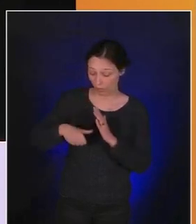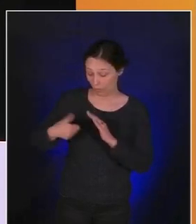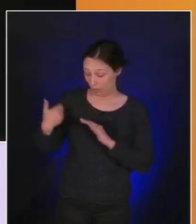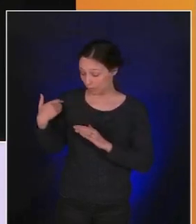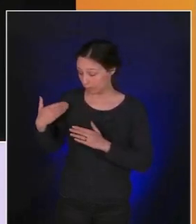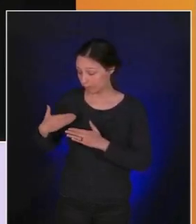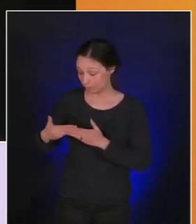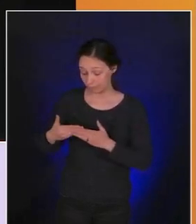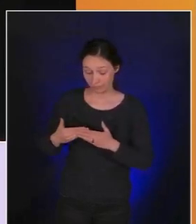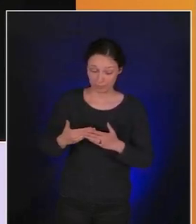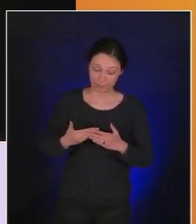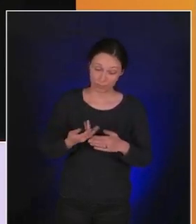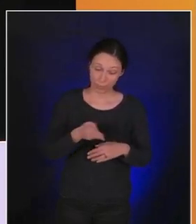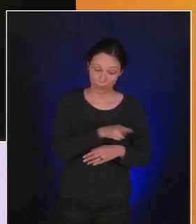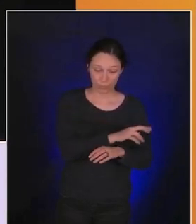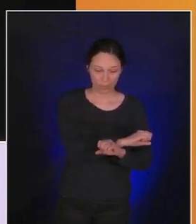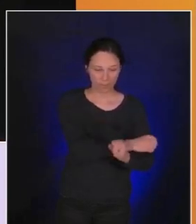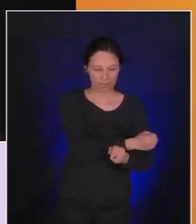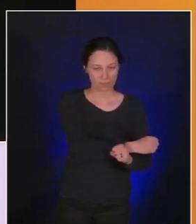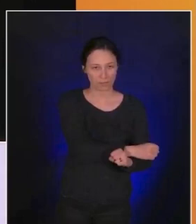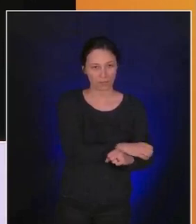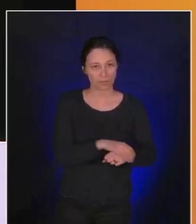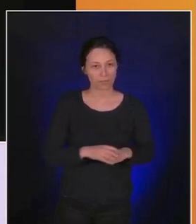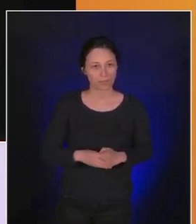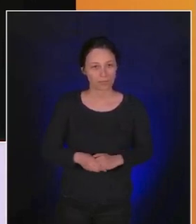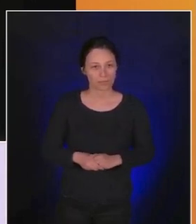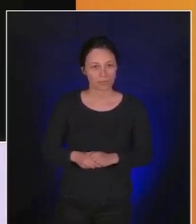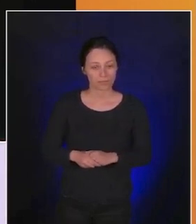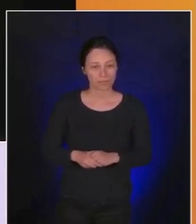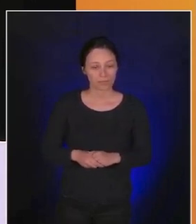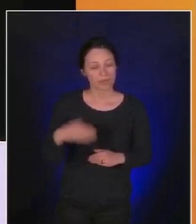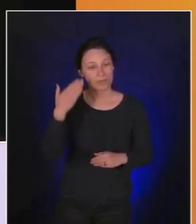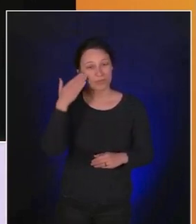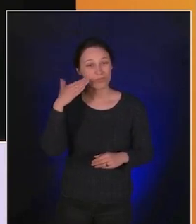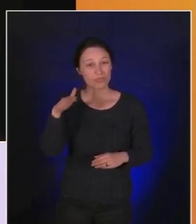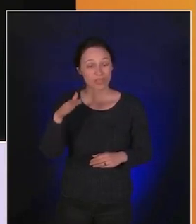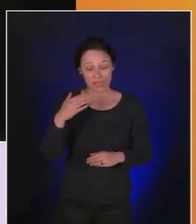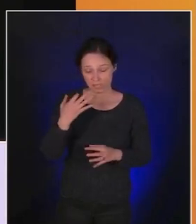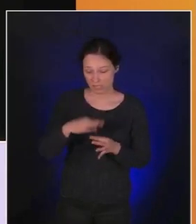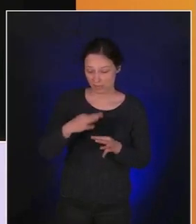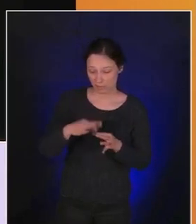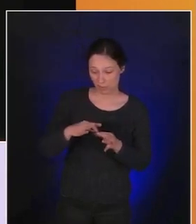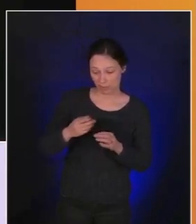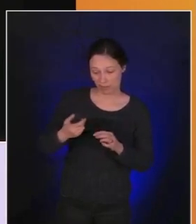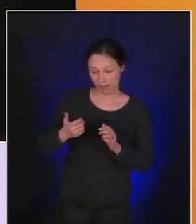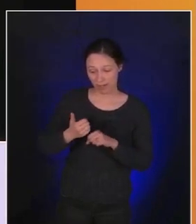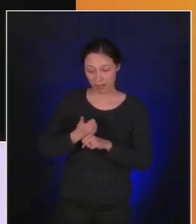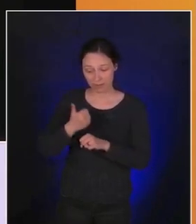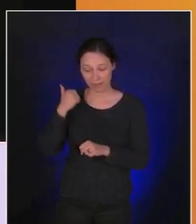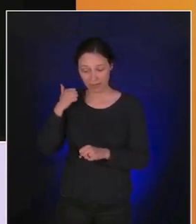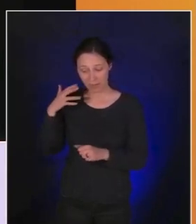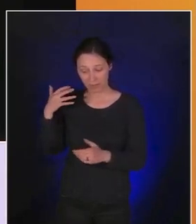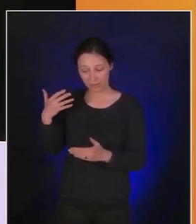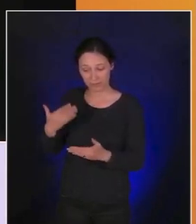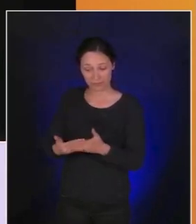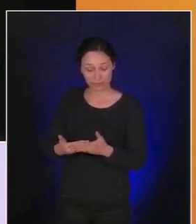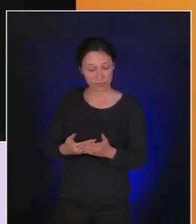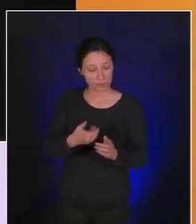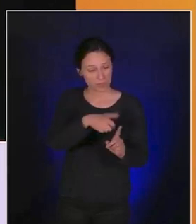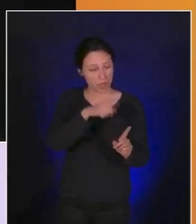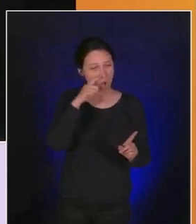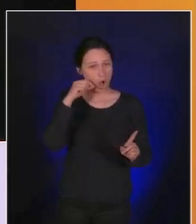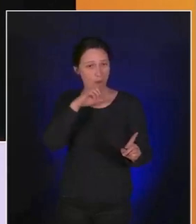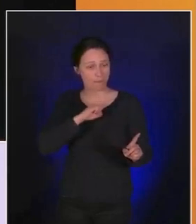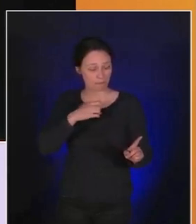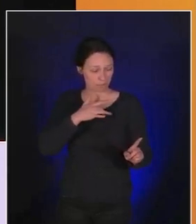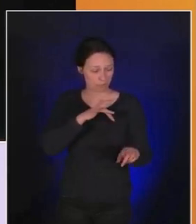Comme vous le savez, depuis septembre de l'année dernière, à la suite de l'assassinat de Jina Mahsa Amini, notre pays connaît